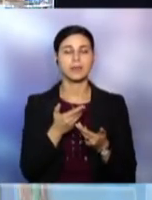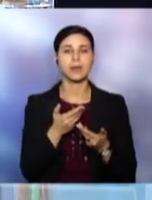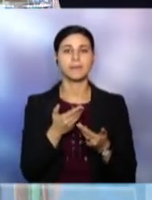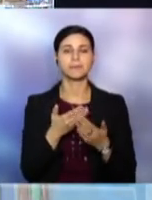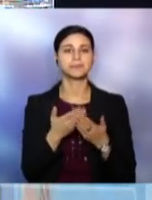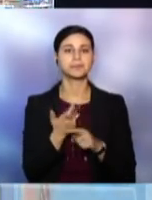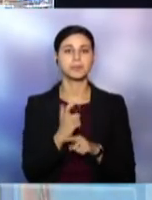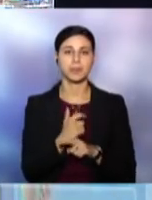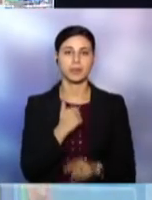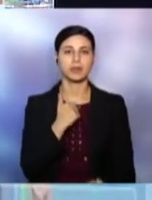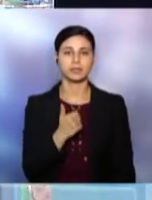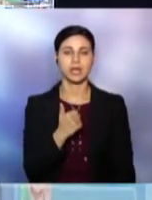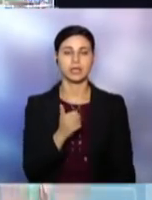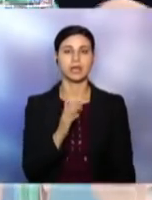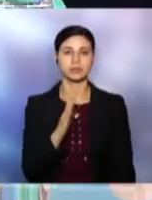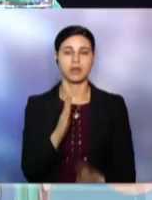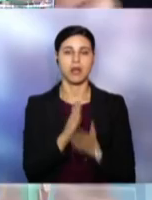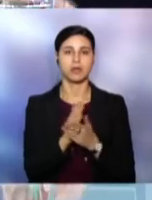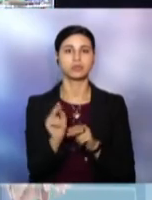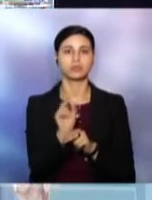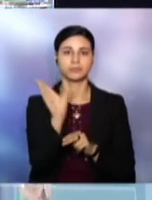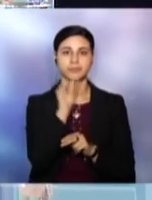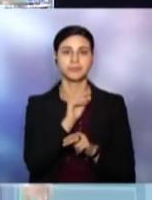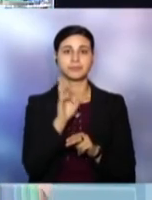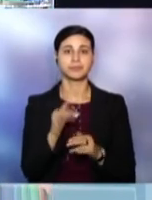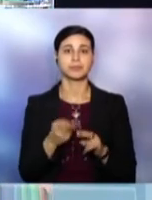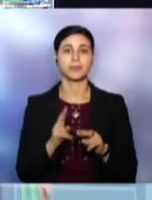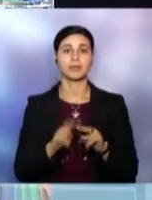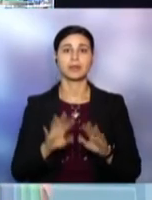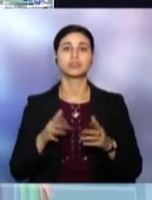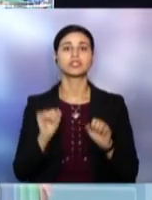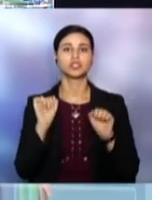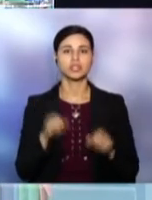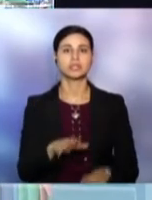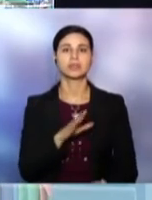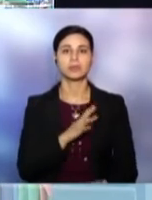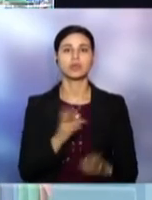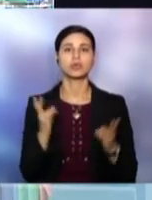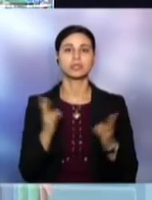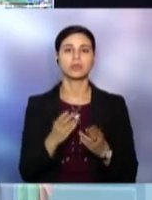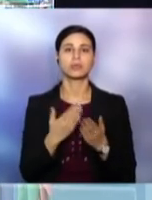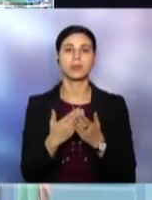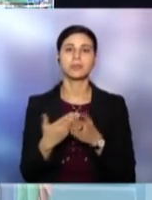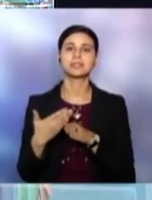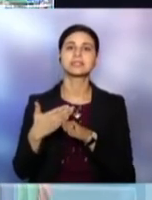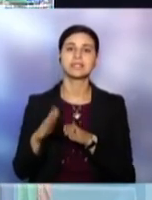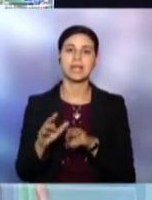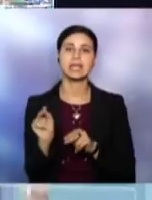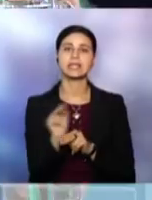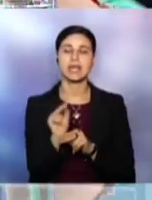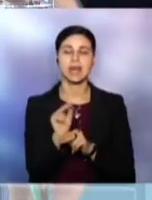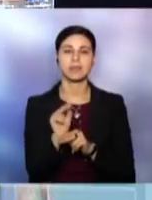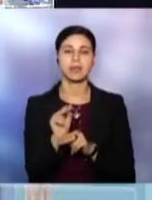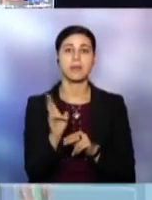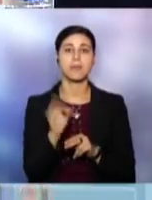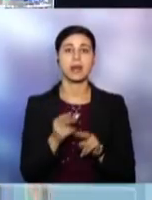ვთქვათ ძალიან კარგად მოქმედებს და ამ შემთხვევაში შესაძლებელია იყოს გამოყენებული როგორც იზოლირებული თერაპია,